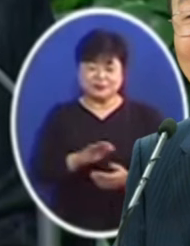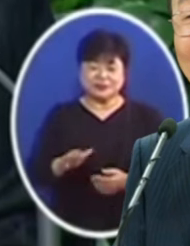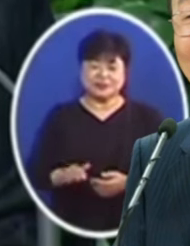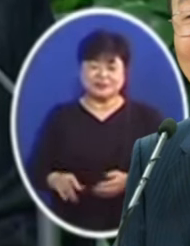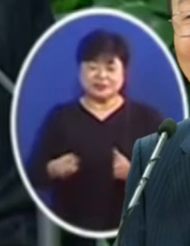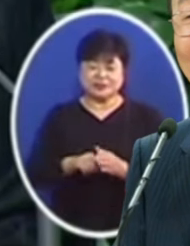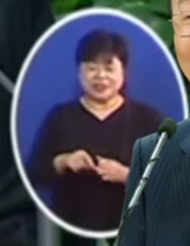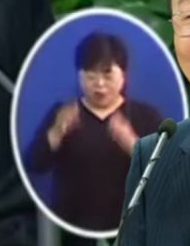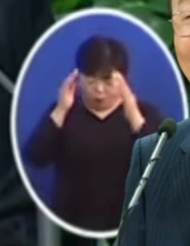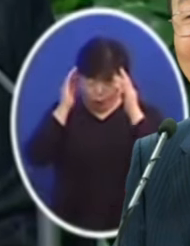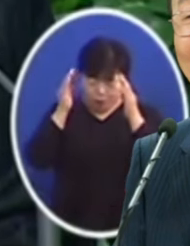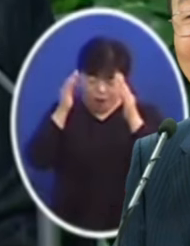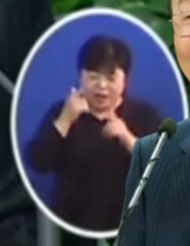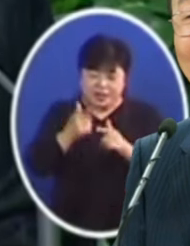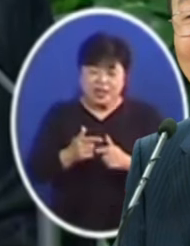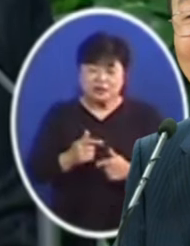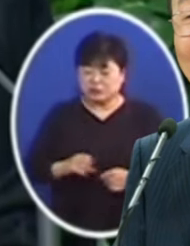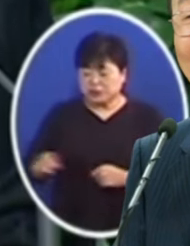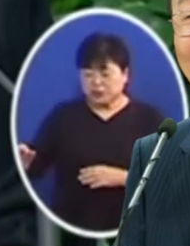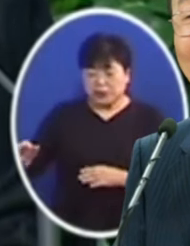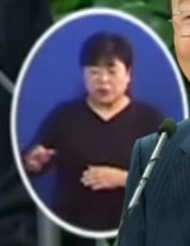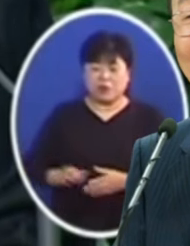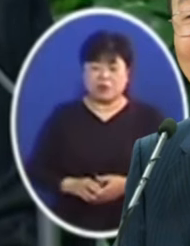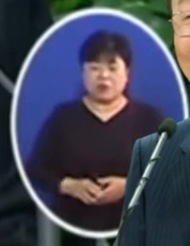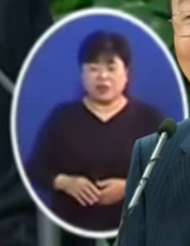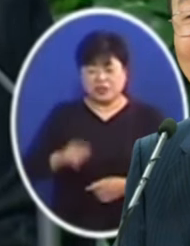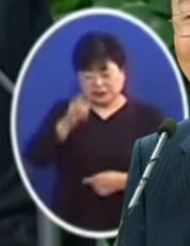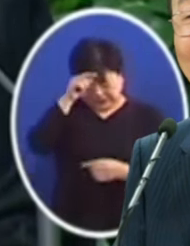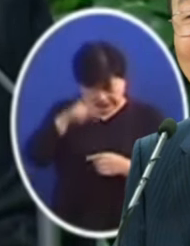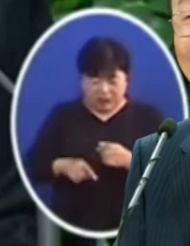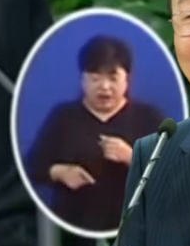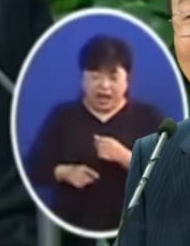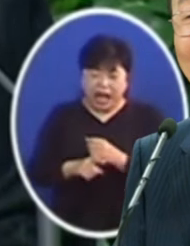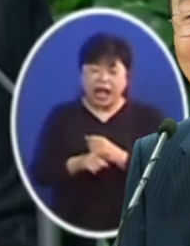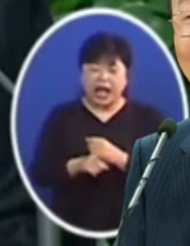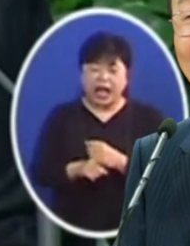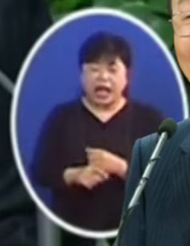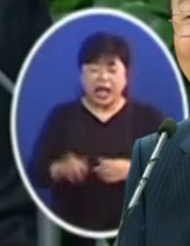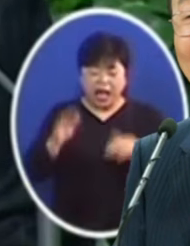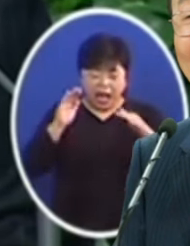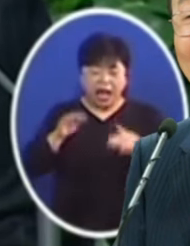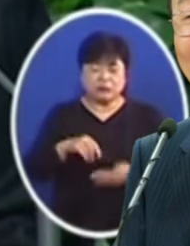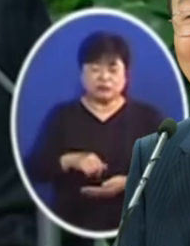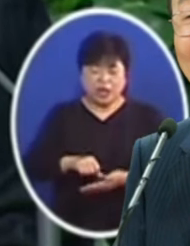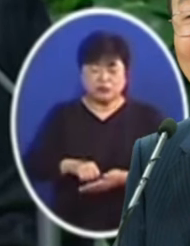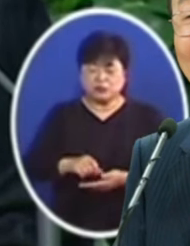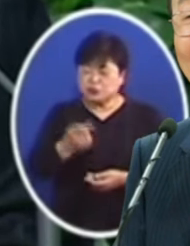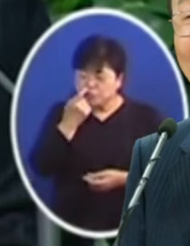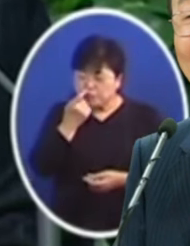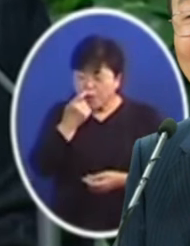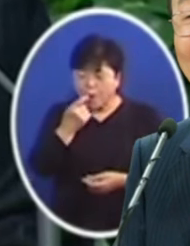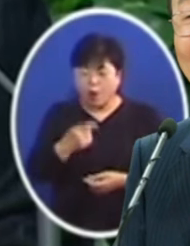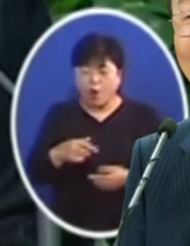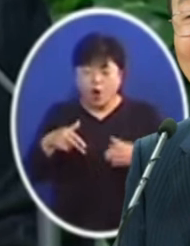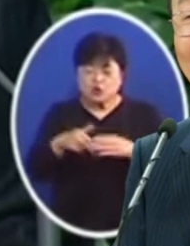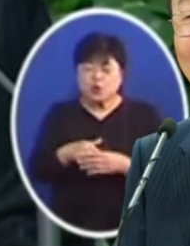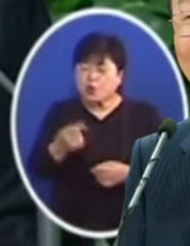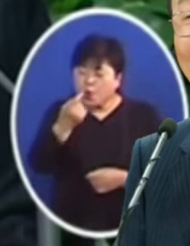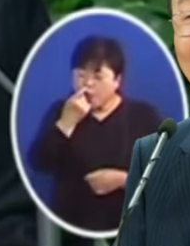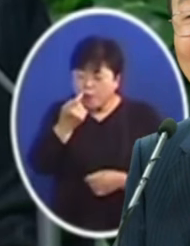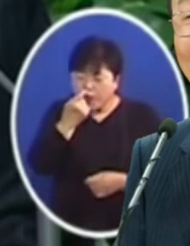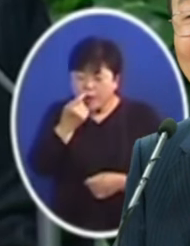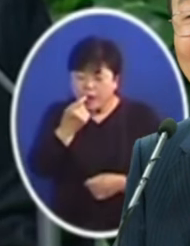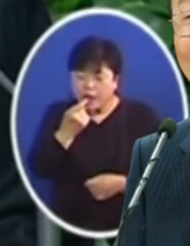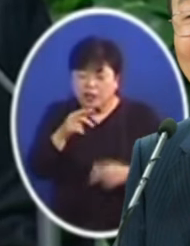신학을 공부함으로 말미암아 예수님은 놓쳐버리고 철학과 학문을 공부하고 종교를 공부하다가 현재